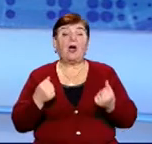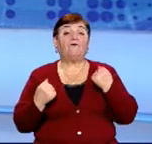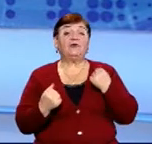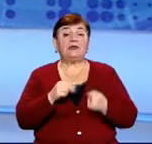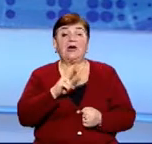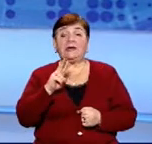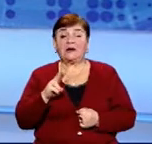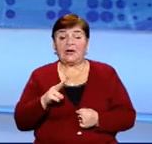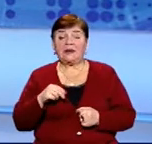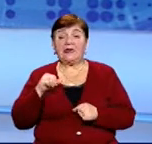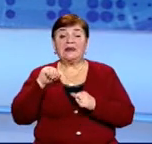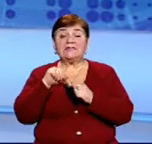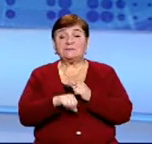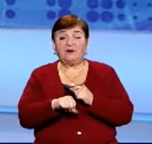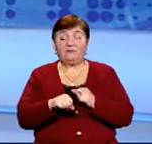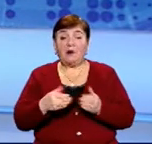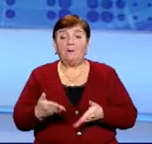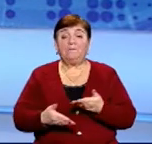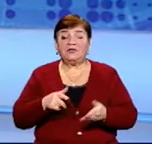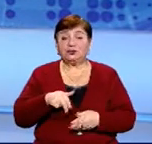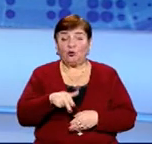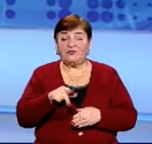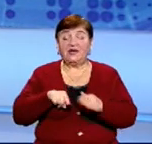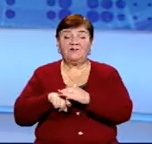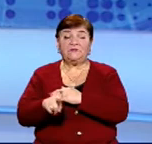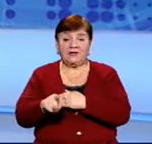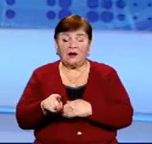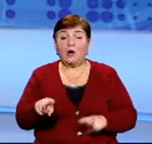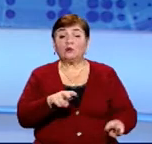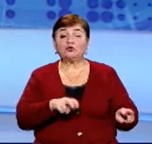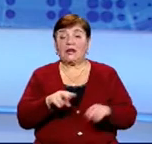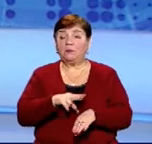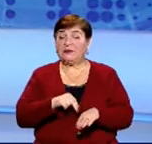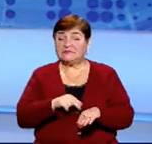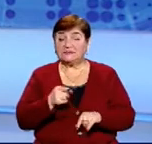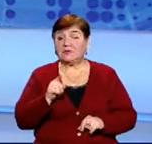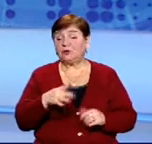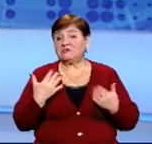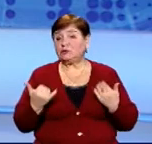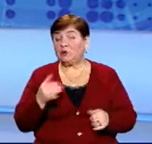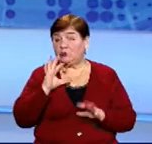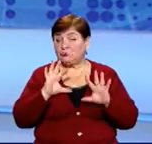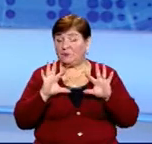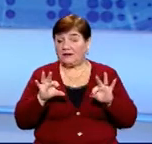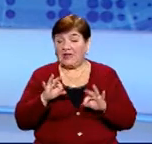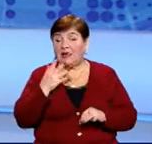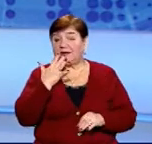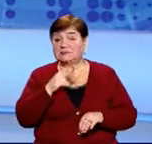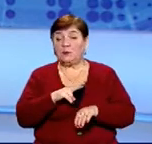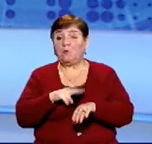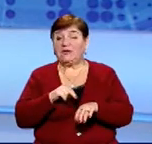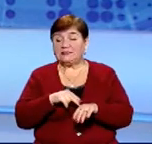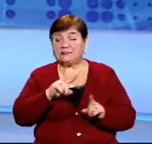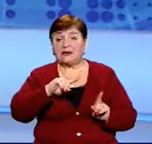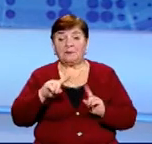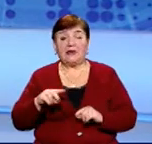Водія, який збив пішохода в Хуському районі та втік з місця аварії, розшукали поліцейські. Про це сьогодні розповіла речниця Нацполіції